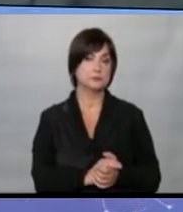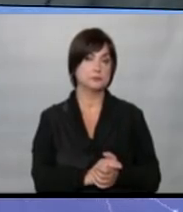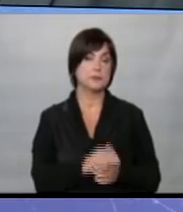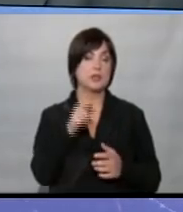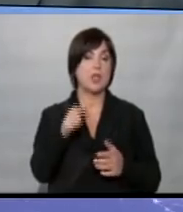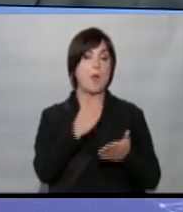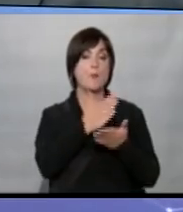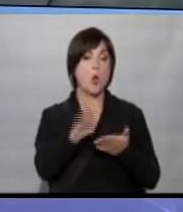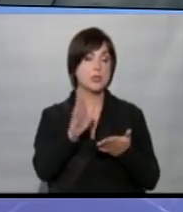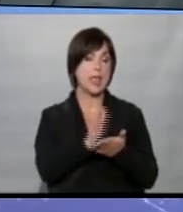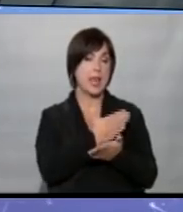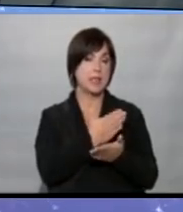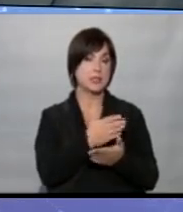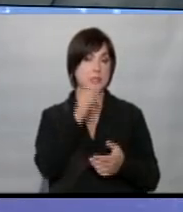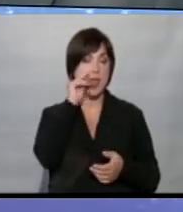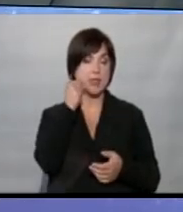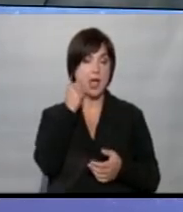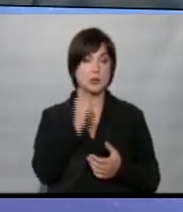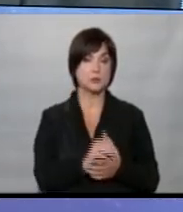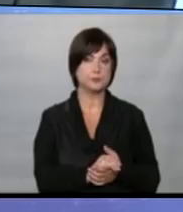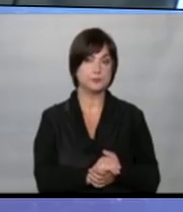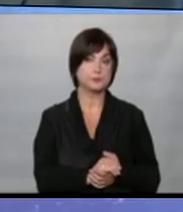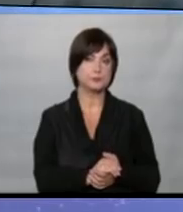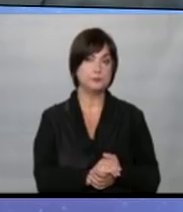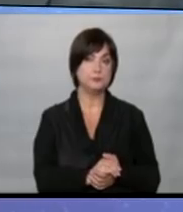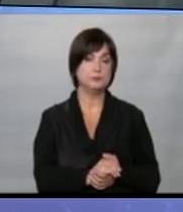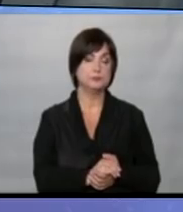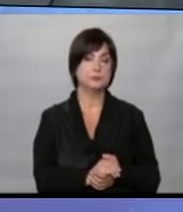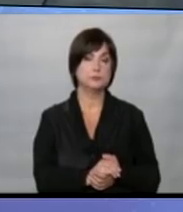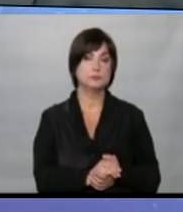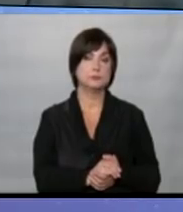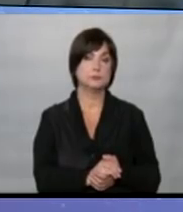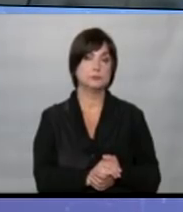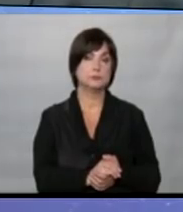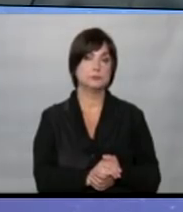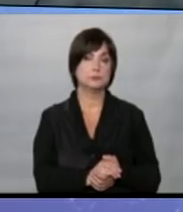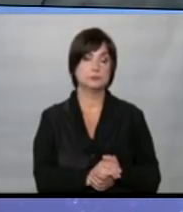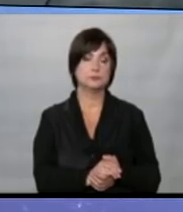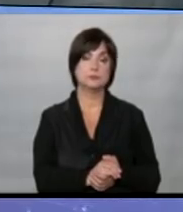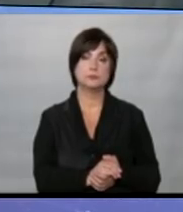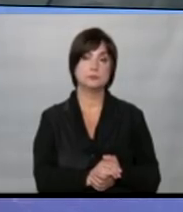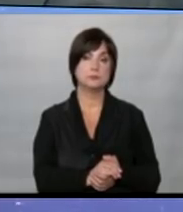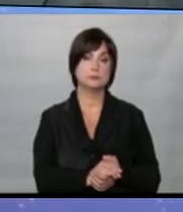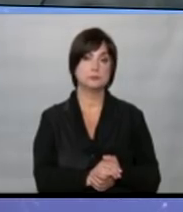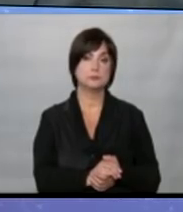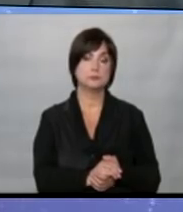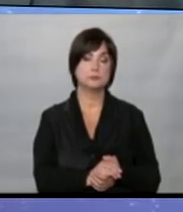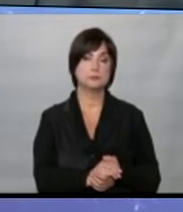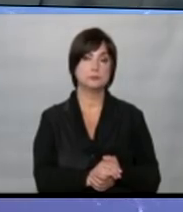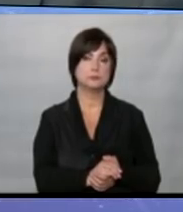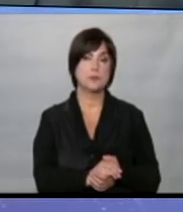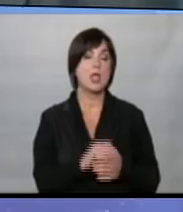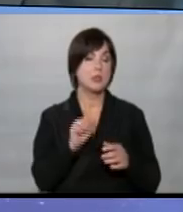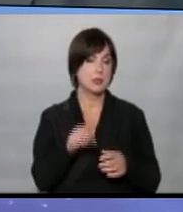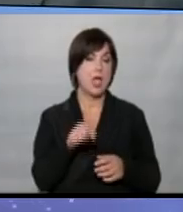На таа поделеност на народот? Па, на тоа рушење на коезијата политичката. Да,